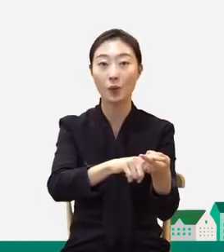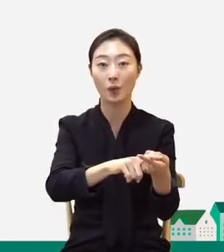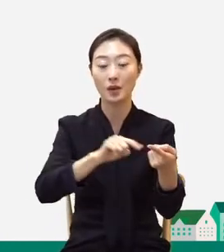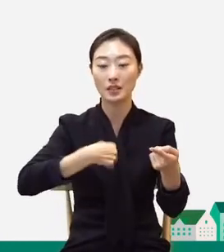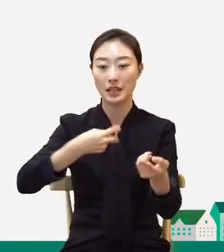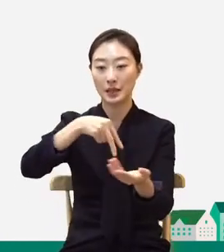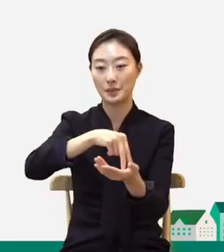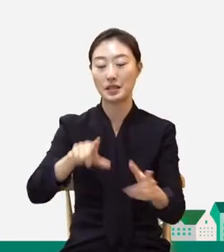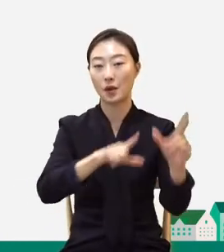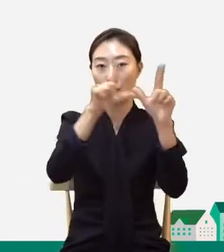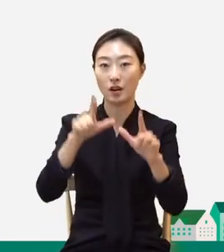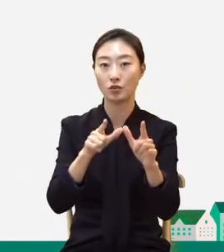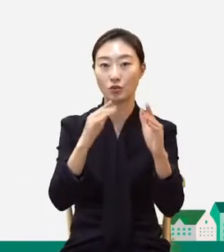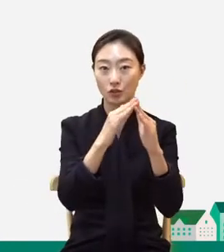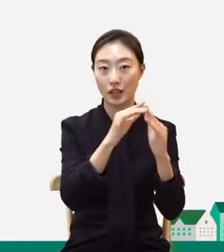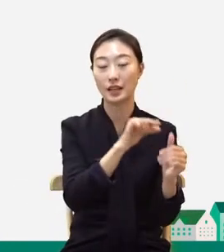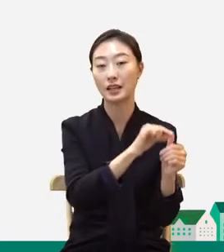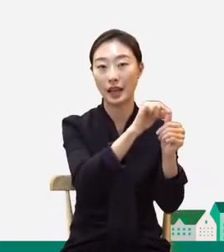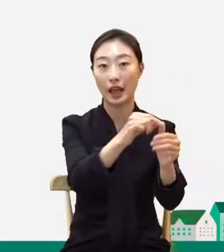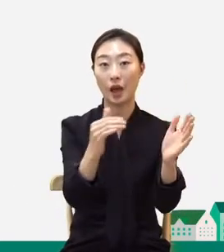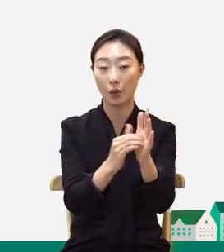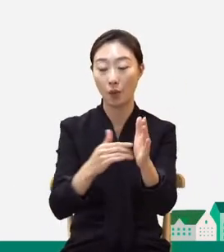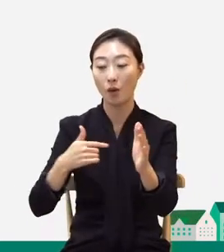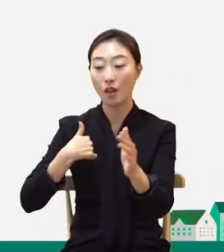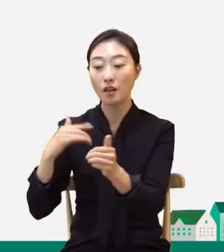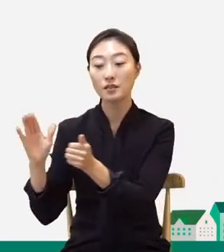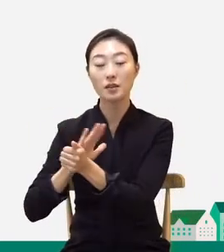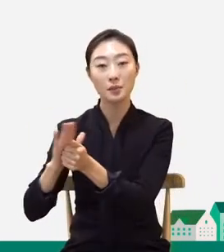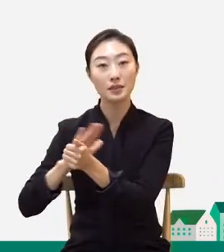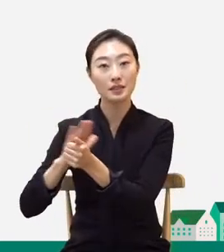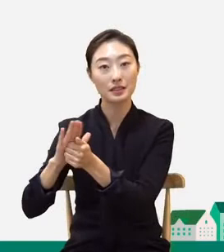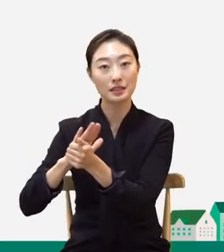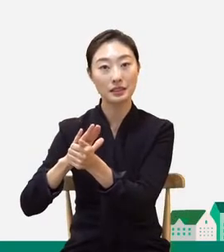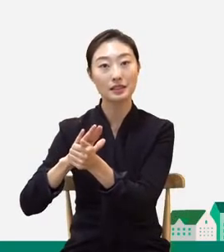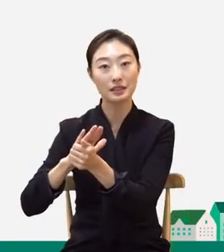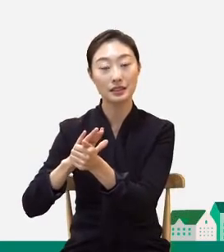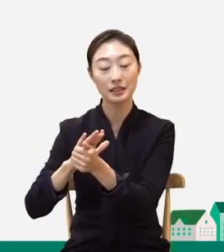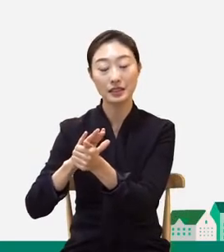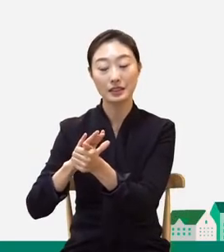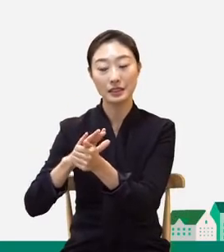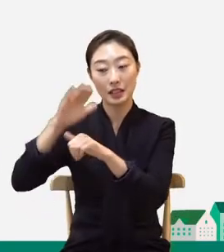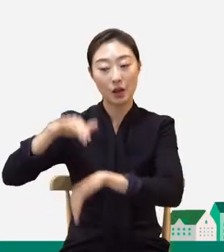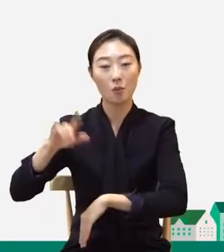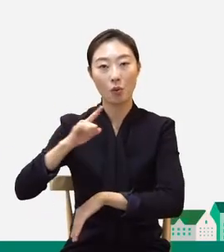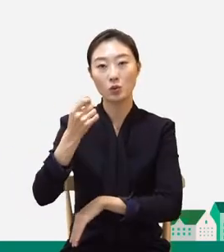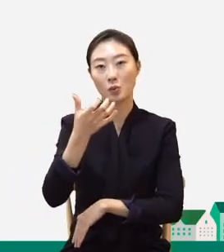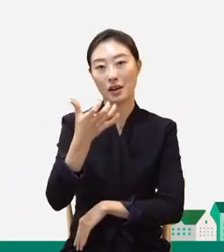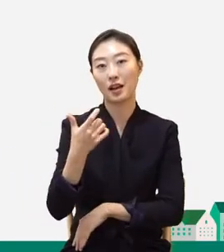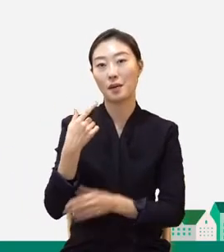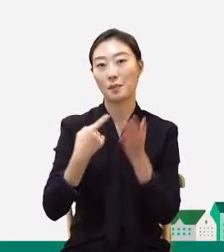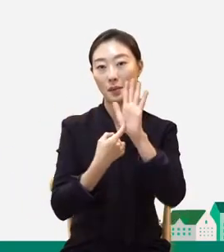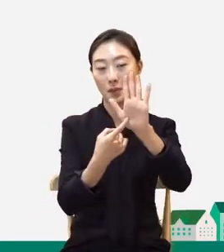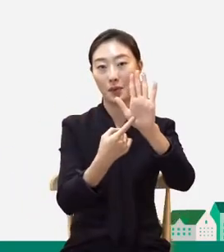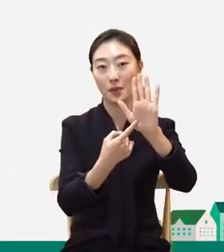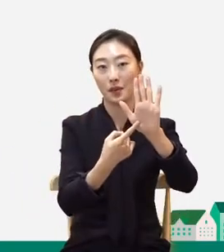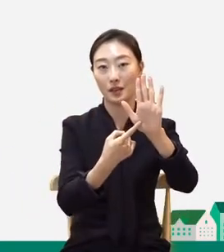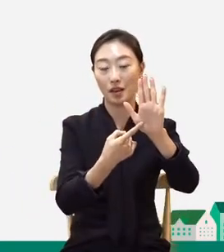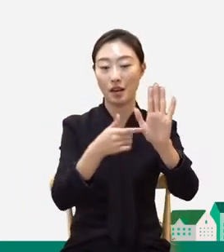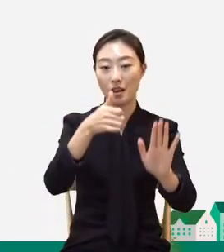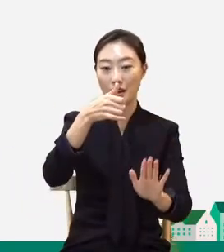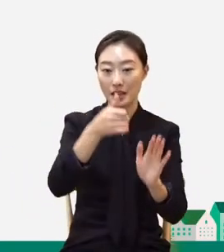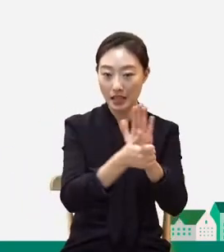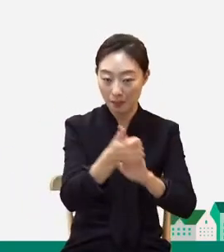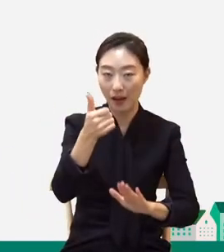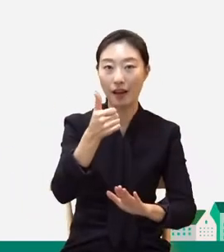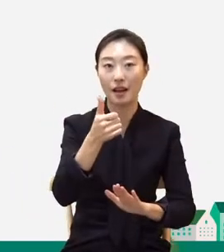자립생활주택에서 인계가 되었고요. 저희가 했던 서비스 제공의 역할은 아까 발표하셨던 그 희망이용 커뮤니티 같은 그런